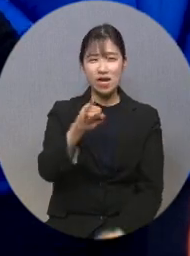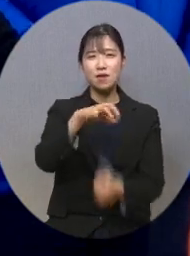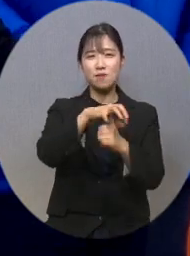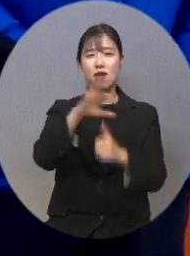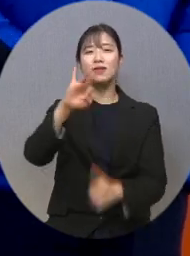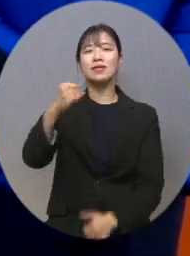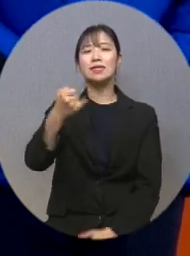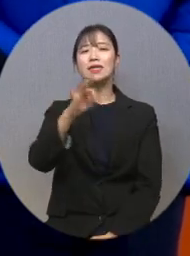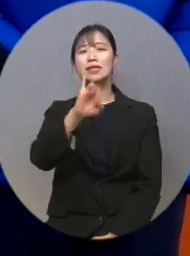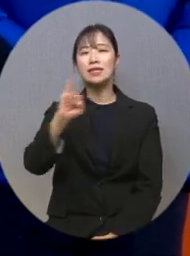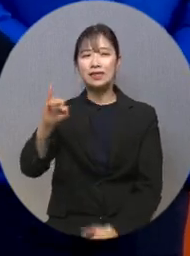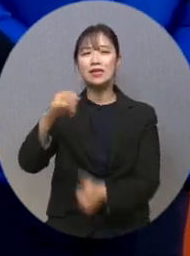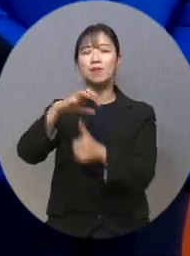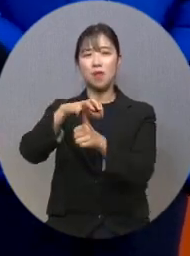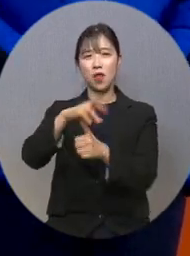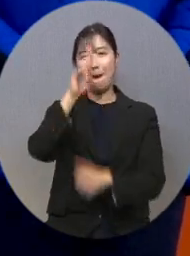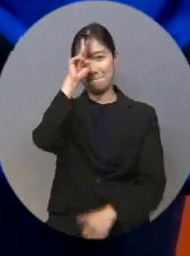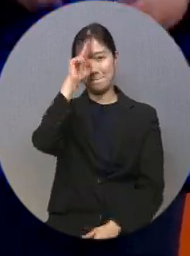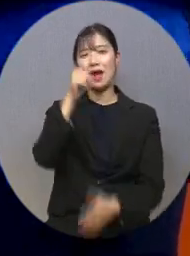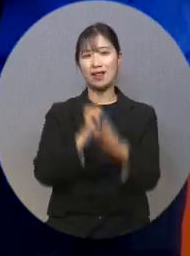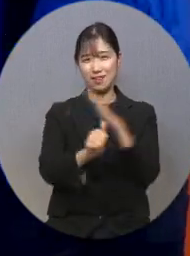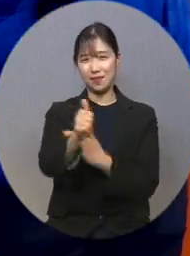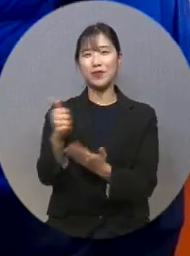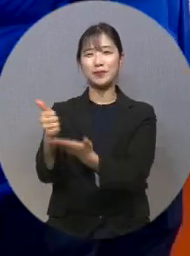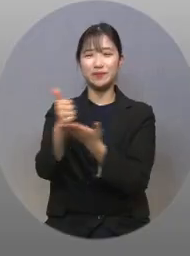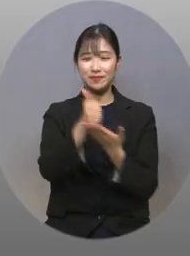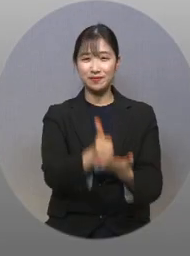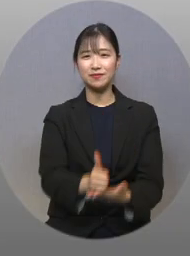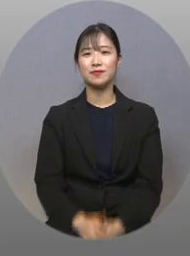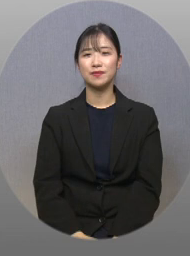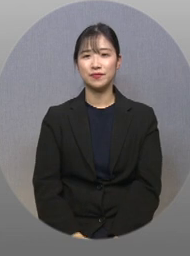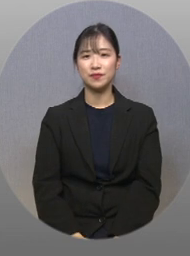주실 박재일 대표님 모시겠습니다.